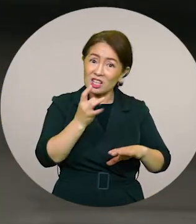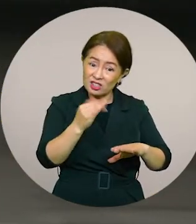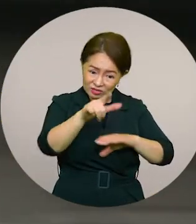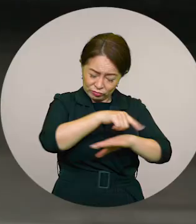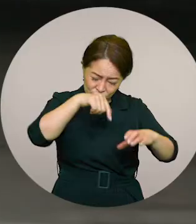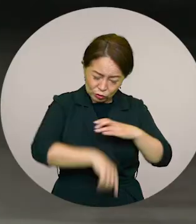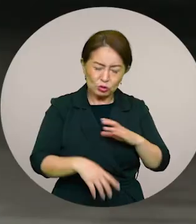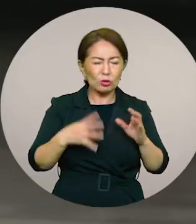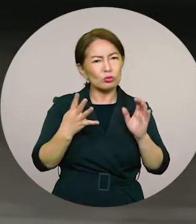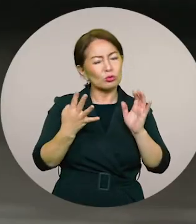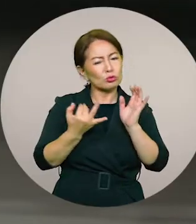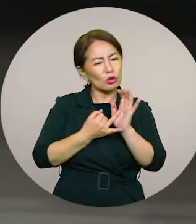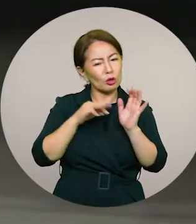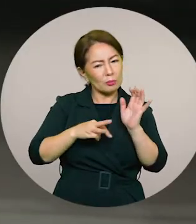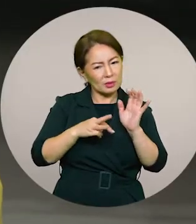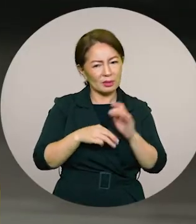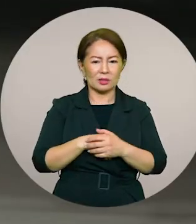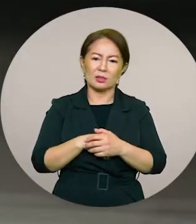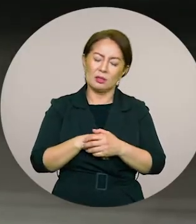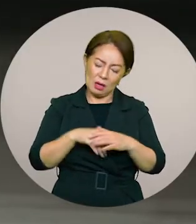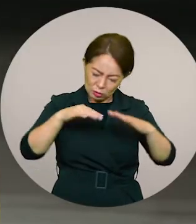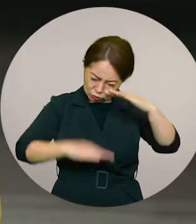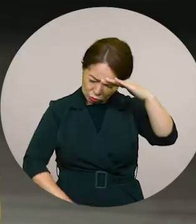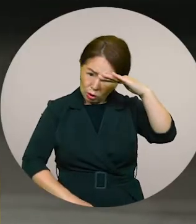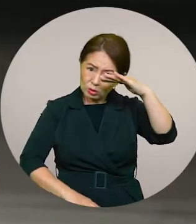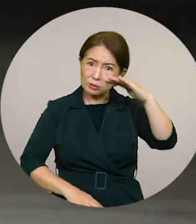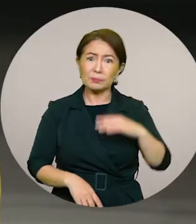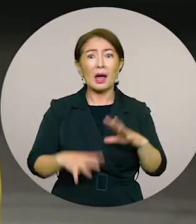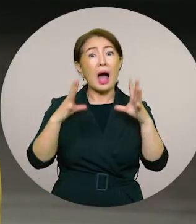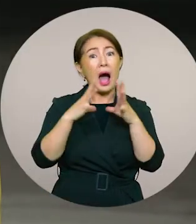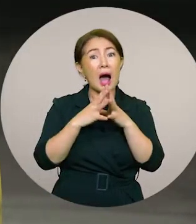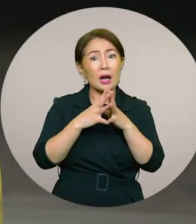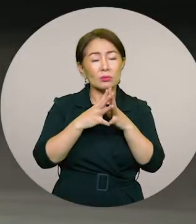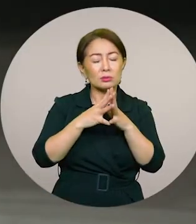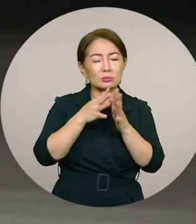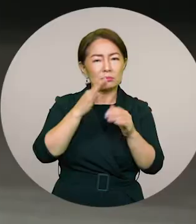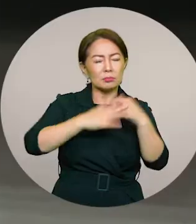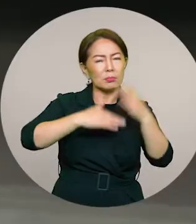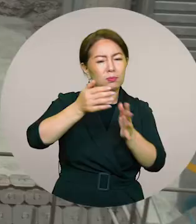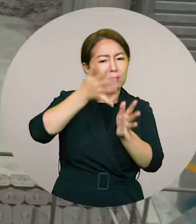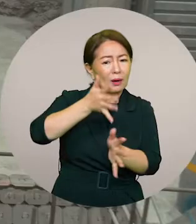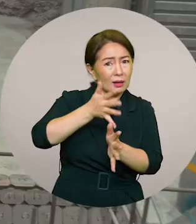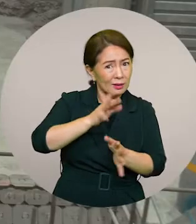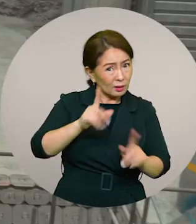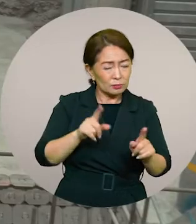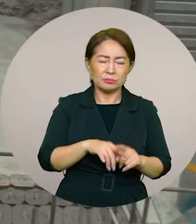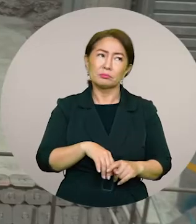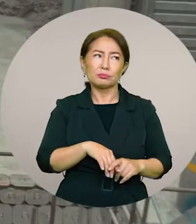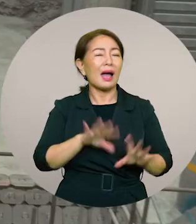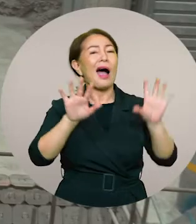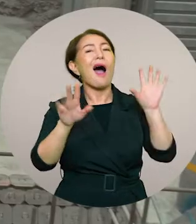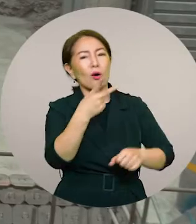40 м. Тэгэхээр 47 м. 40 км гэдэг чинь баг ер нь нэг 10-аад давхар байшингүй юу? Одоо ямар Одоо 12